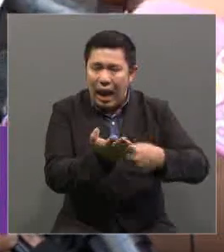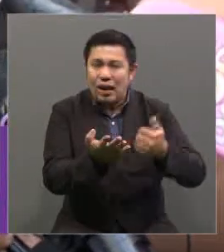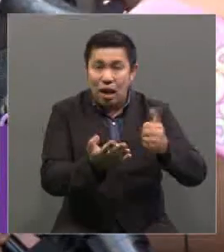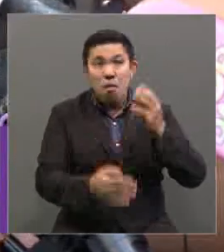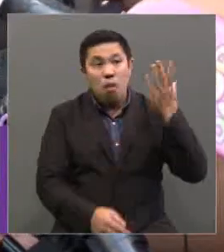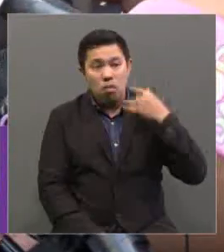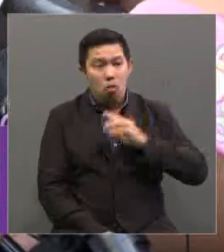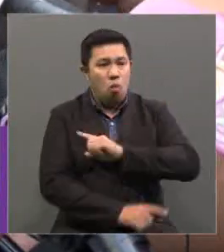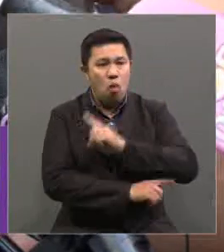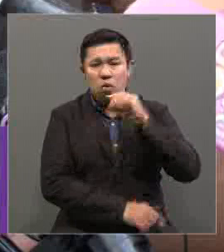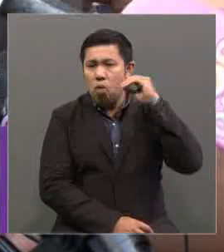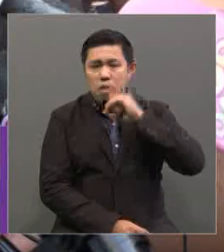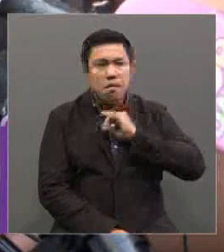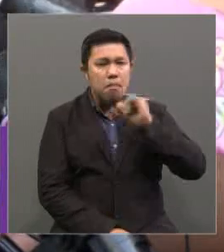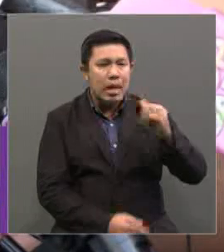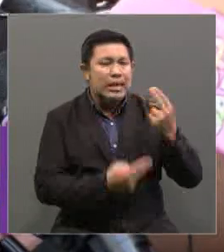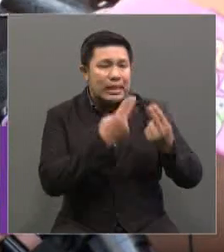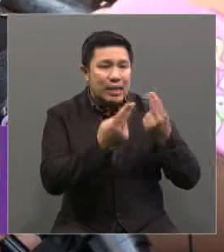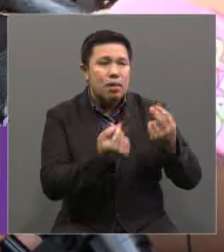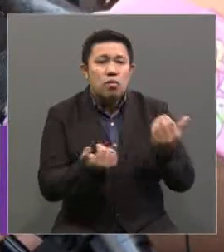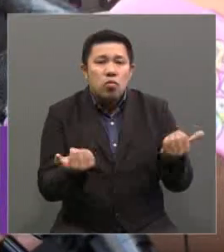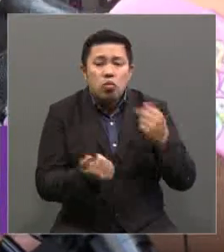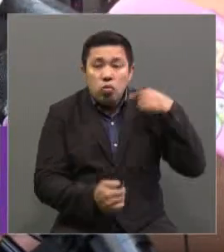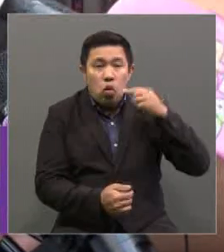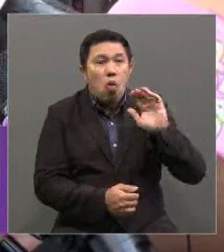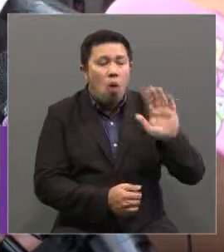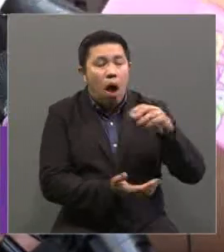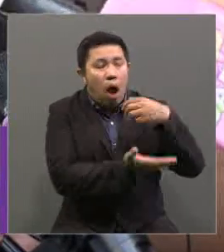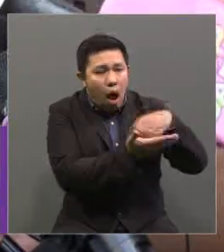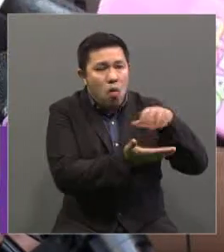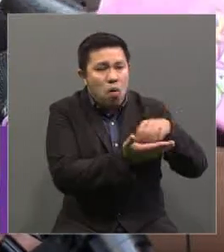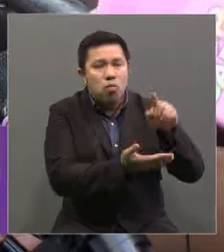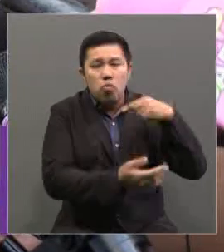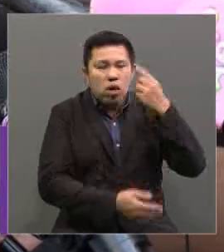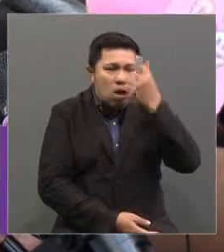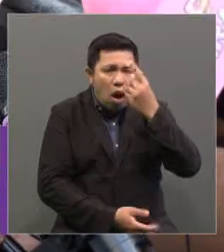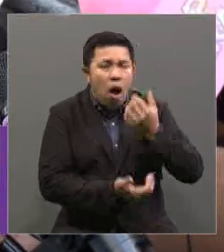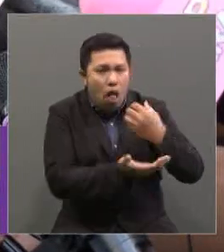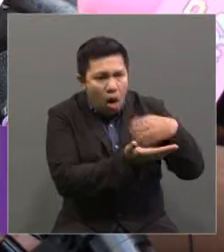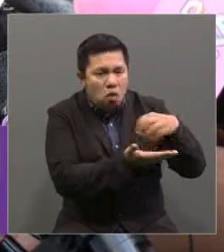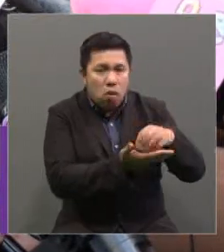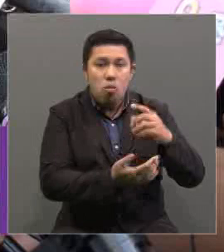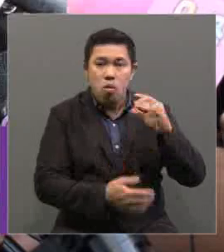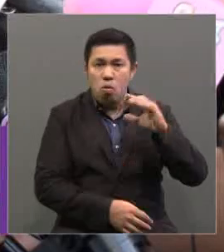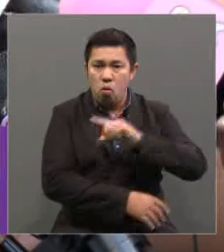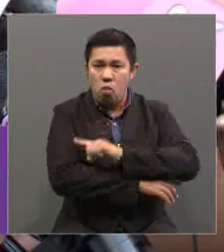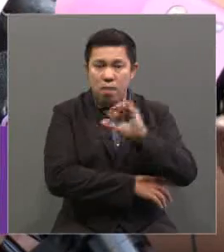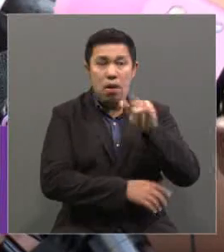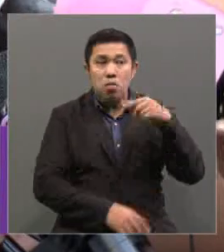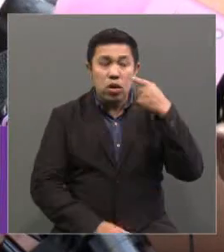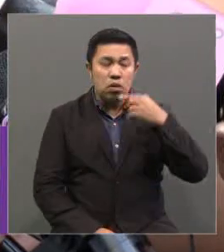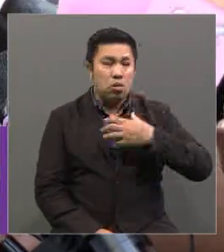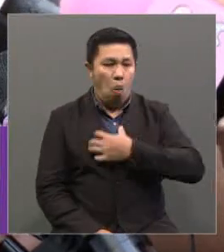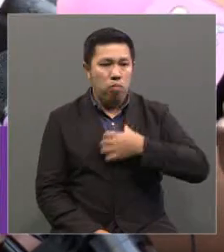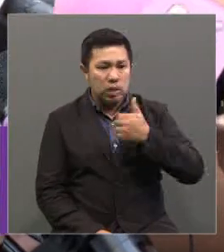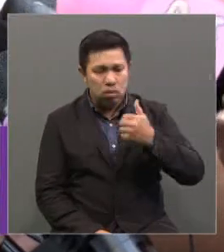เองไปเยี่ยมพี่สาวทุกวันครับแล้วก็เล่าเรื่องของลูกสาวคุณใบเตยเนี่ยให้คุณใบเตยฟังเสมอๆซึ่งบางวันพี่สาวก็อารมณ์ดี